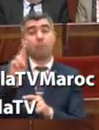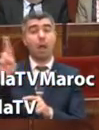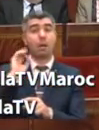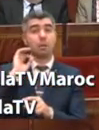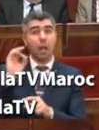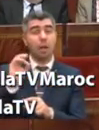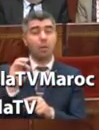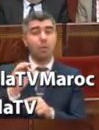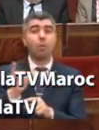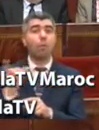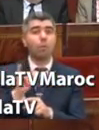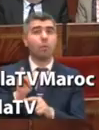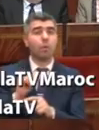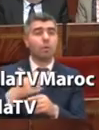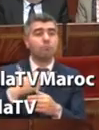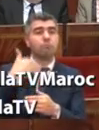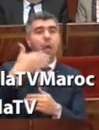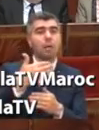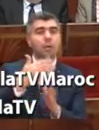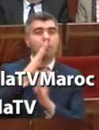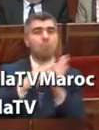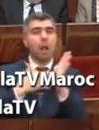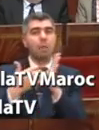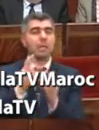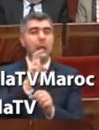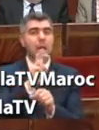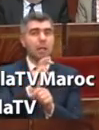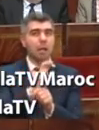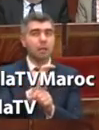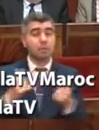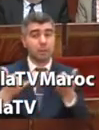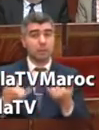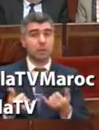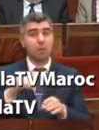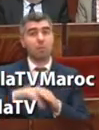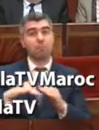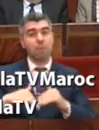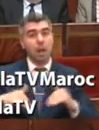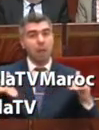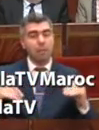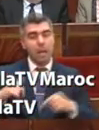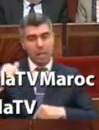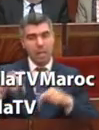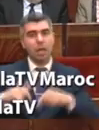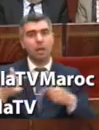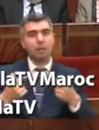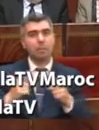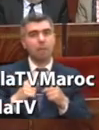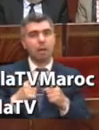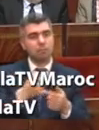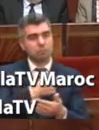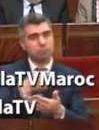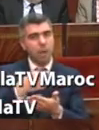حول الموضوع ديال ماذا بعد المخطط الأخضر. حنا كنواب برلمانيين عندنا مقترحات، بغينا كذلك